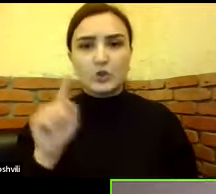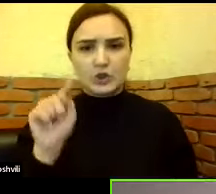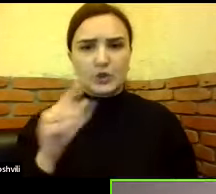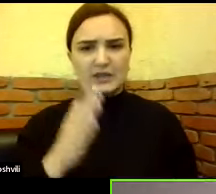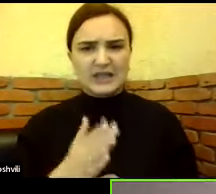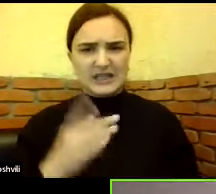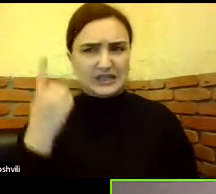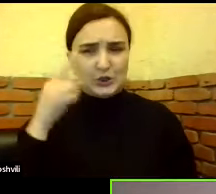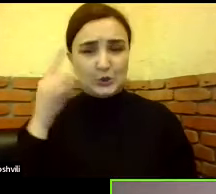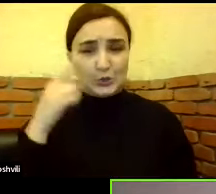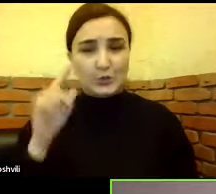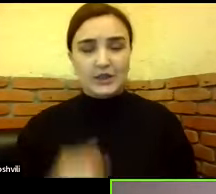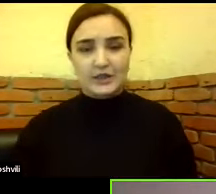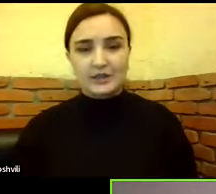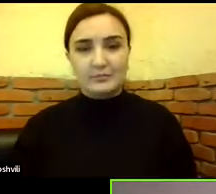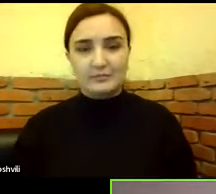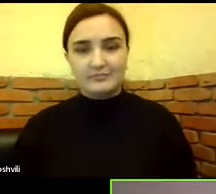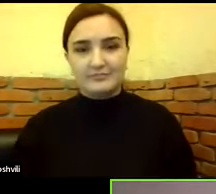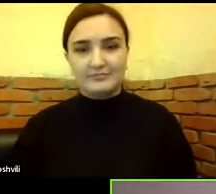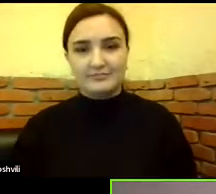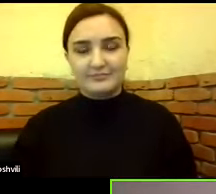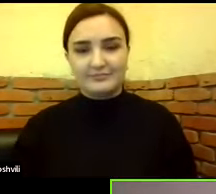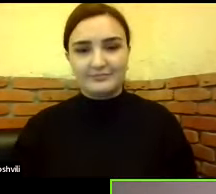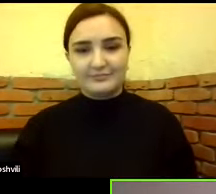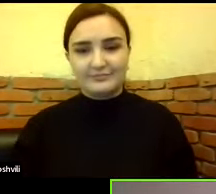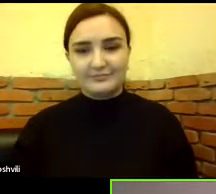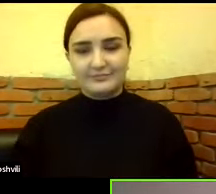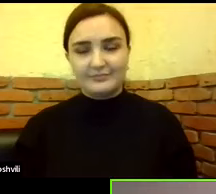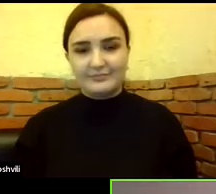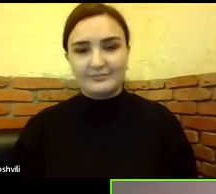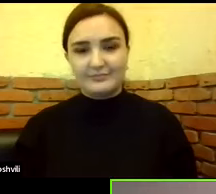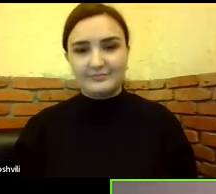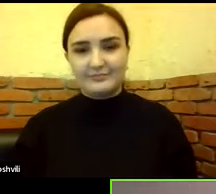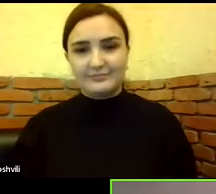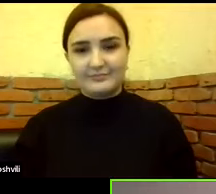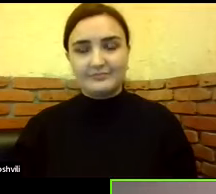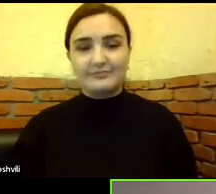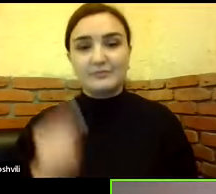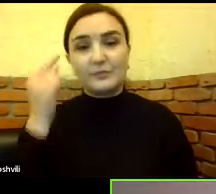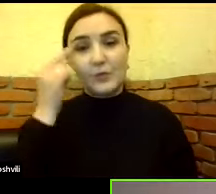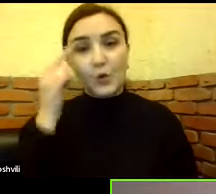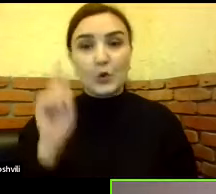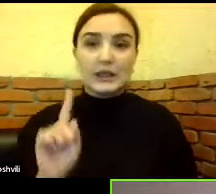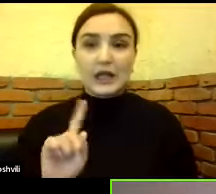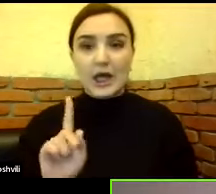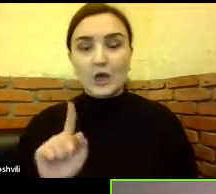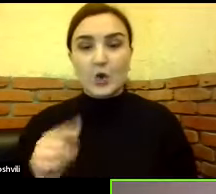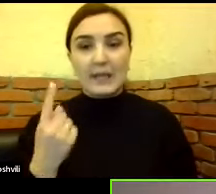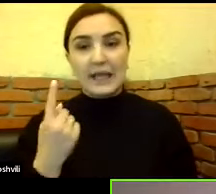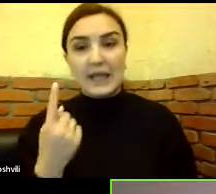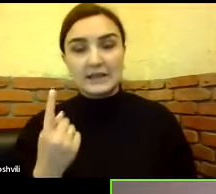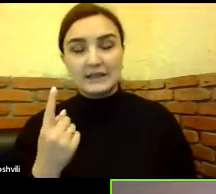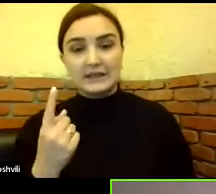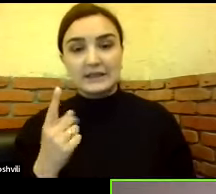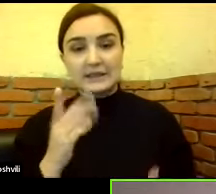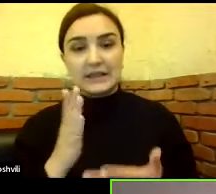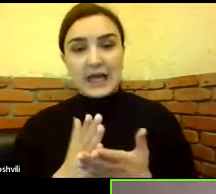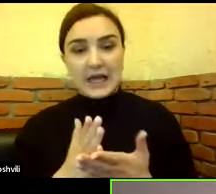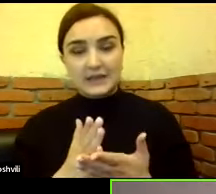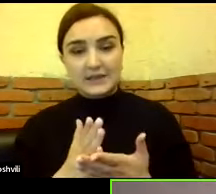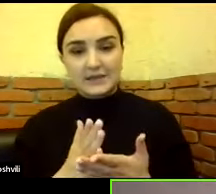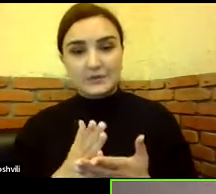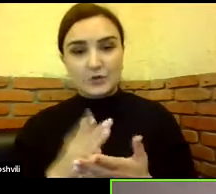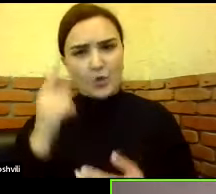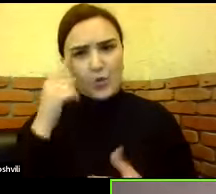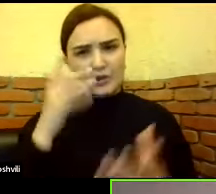შენი გამოცდილებიდან გამომდინარე, რა თქმა უნდა. მე მგონია, რომ რაღაცა ერთი არის, რომ გონიათ,